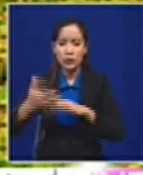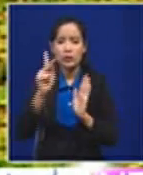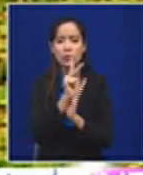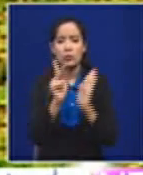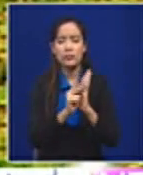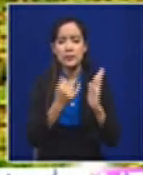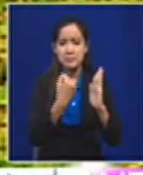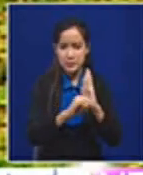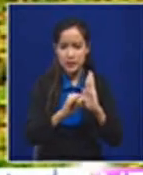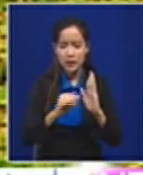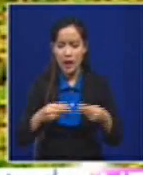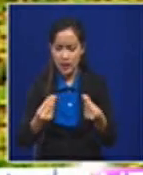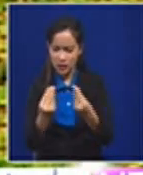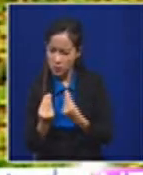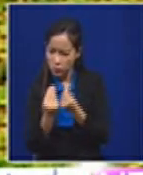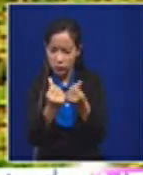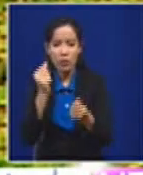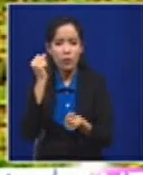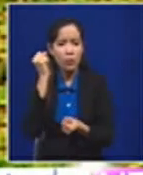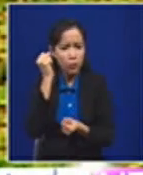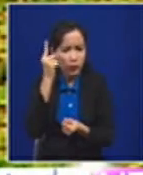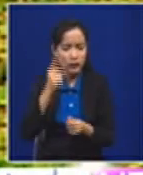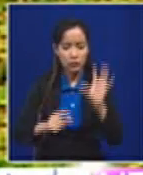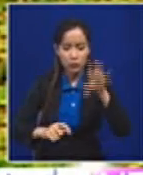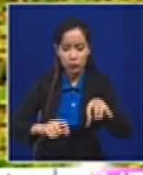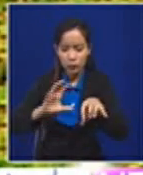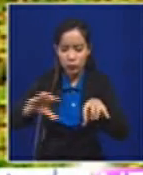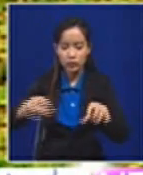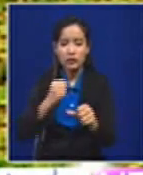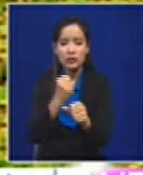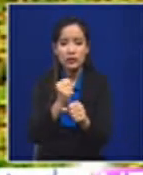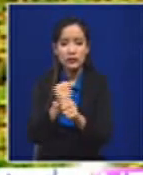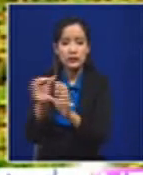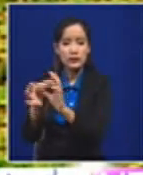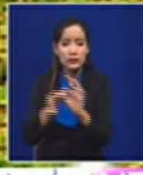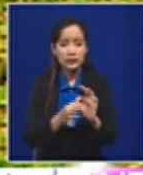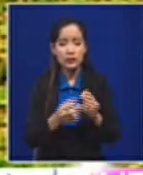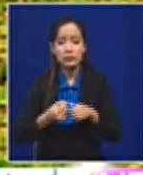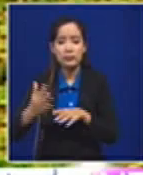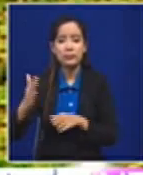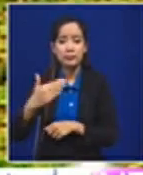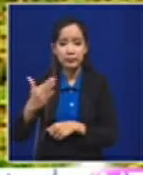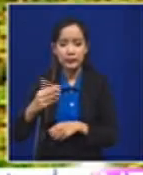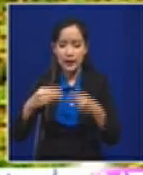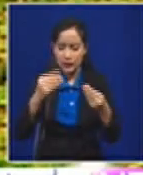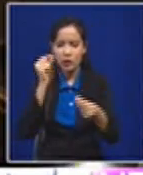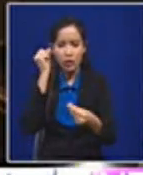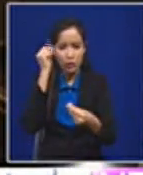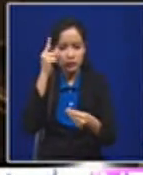งสร้างความเข้าใจผู้ประกอบการประมงเน้นการประชาสัมพันธ์ให้เข้าใจแนวทางการดำเนินงานค่ะ